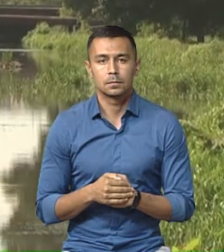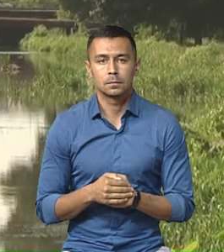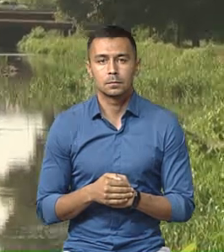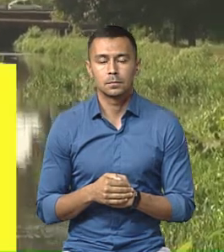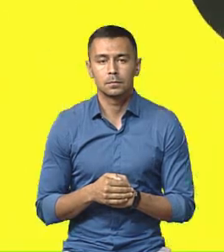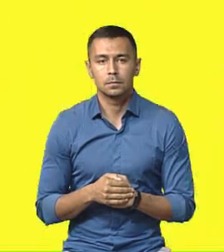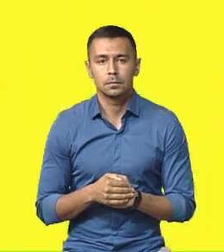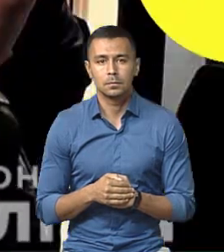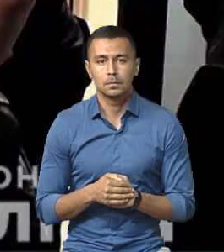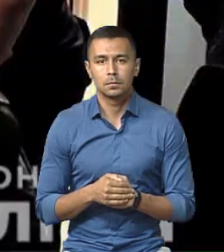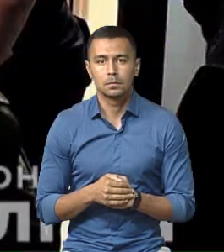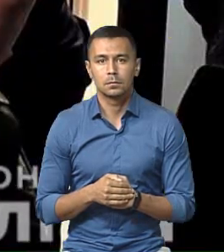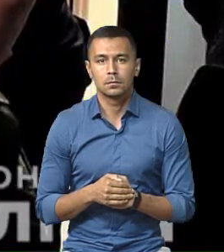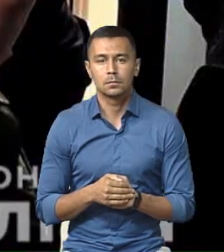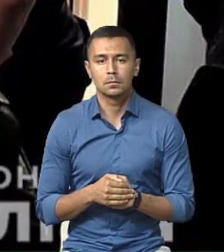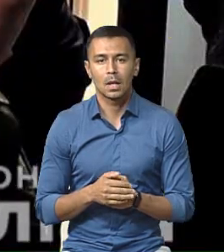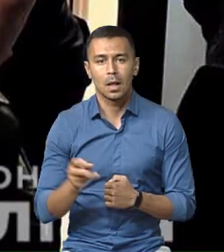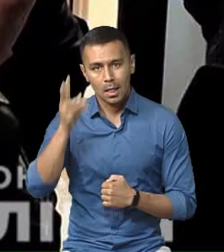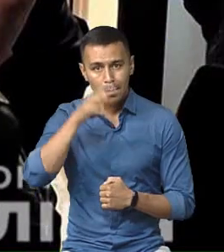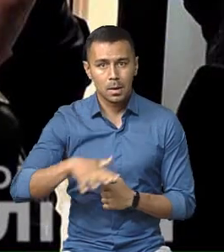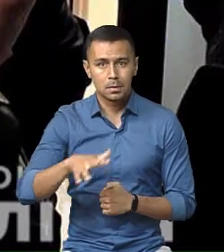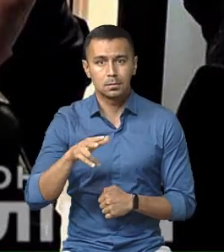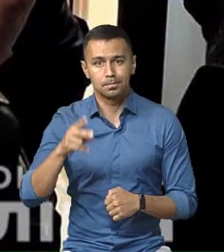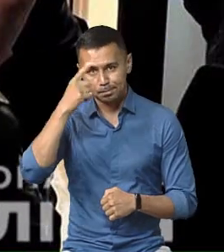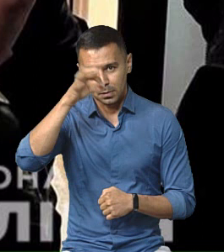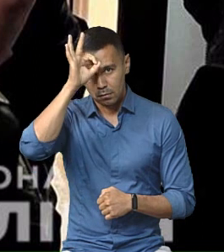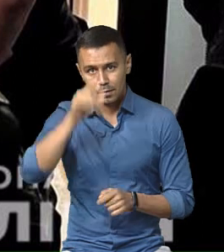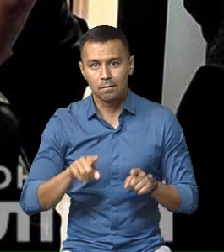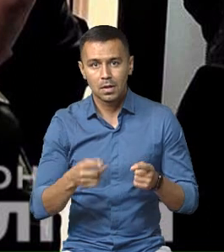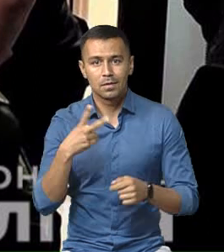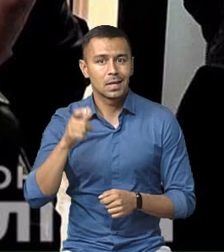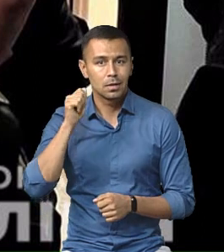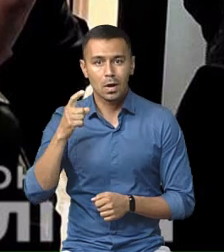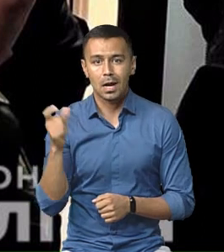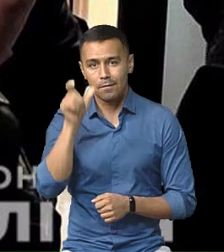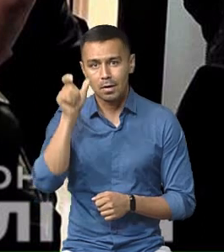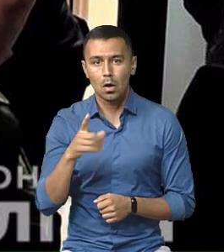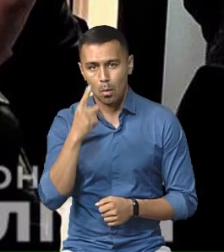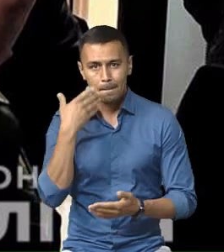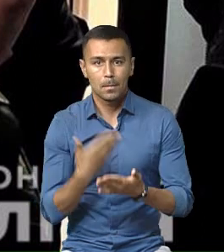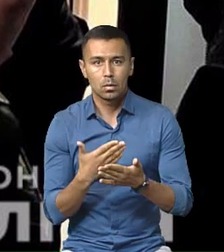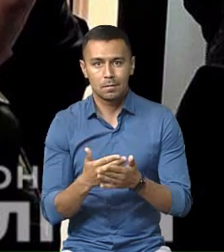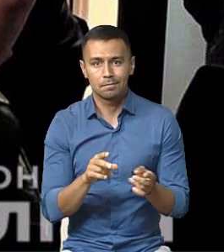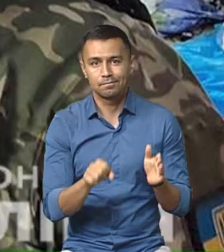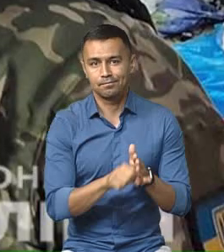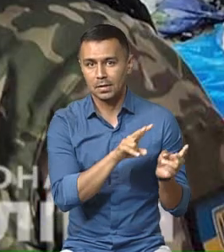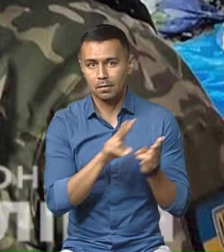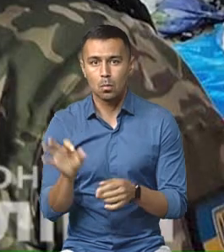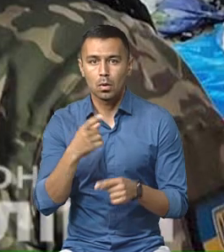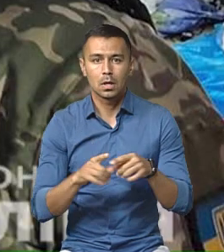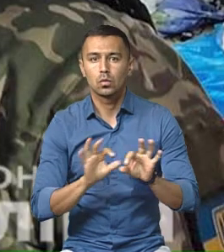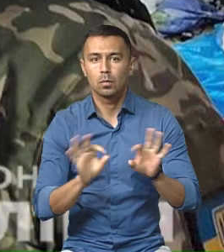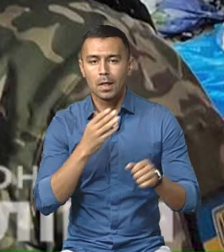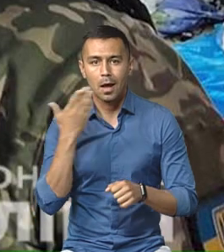Хмельницький. На Хмельниччині правоохоронці викрили 20-річного харків'янина, якого підозрюють у диверсії. Про це